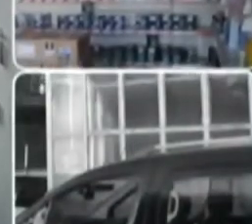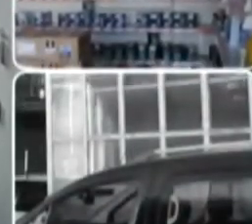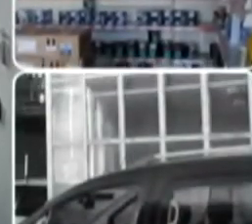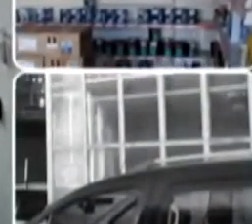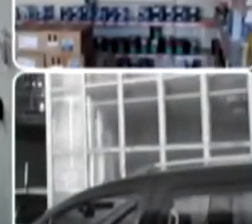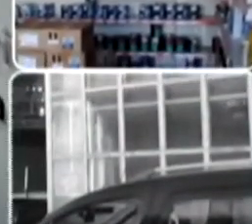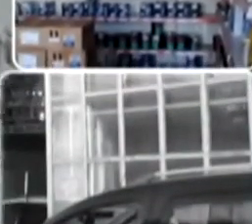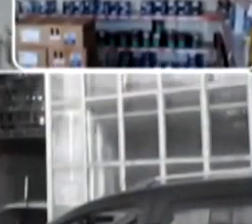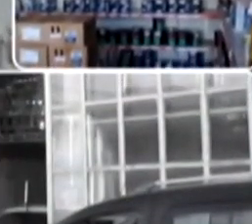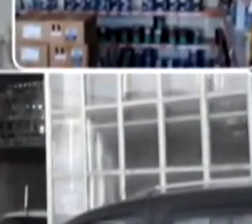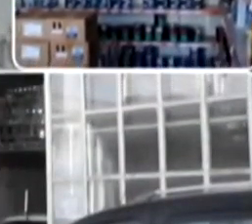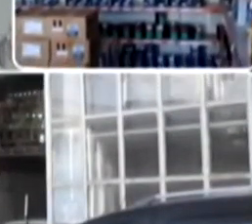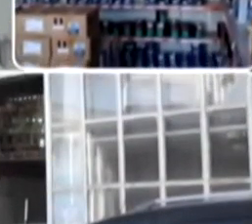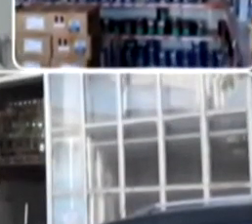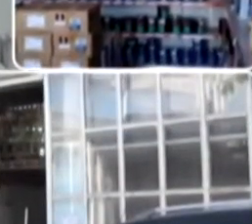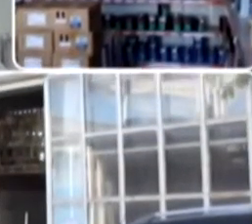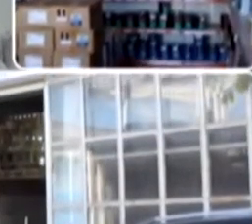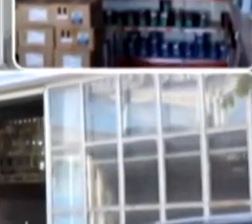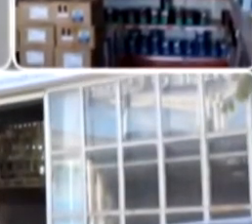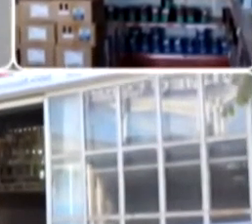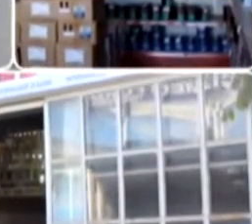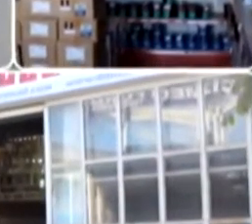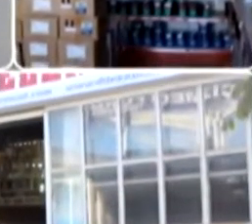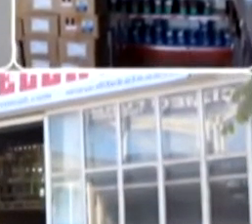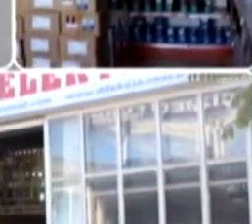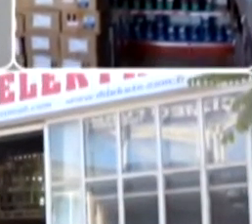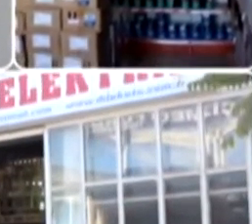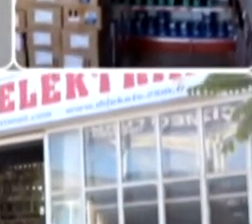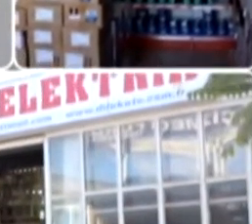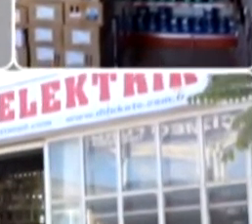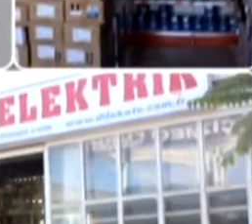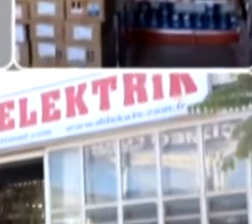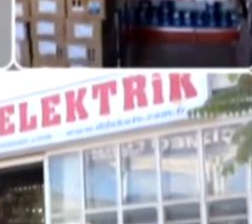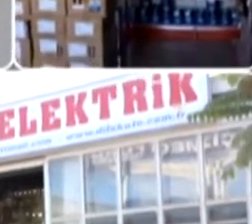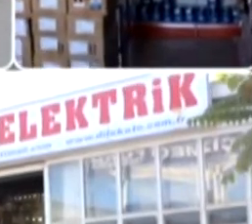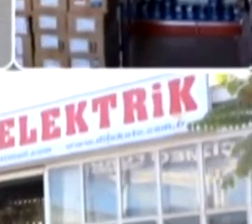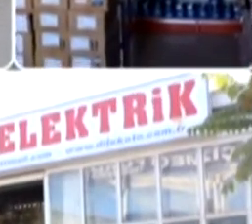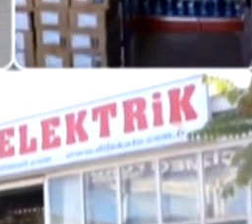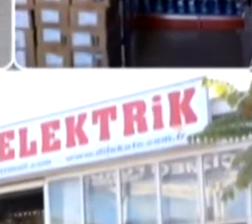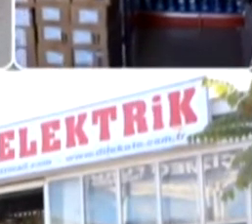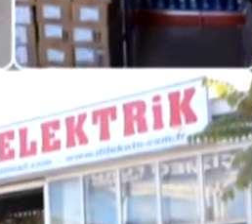Dilek Otogaleri Kaporta ve Boya Vakti Cuma'yı sundu.